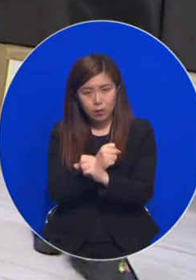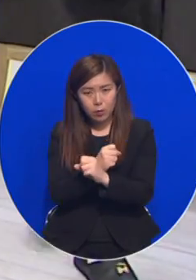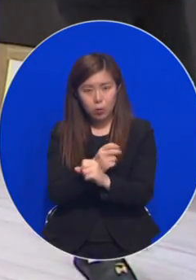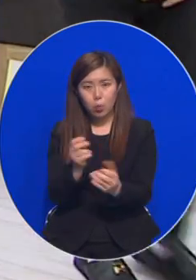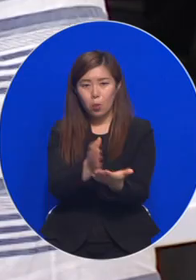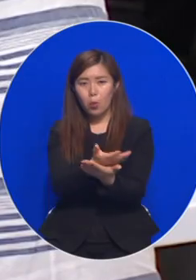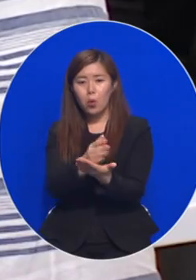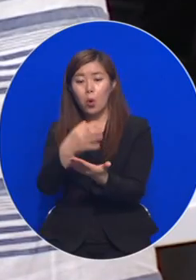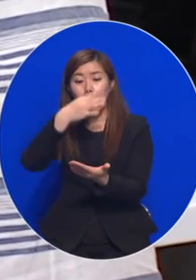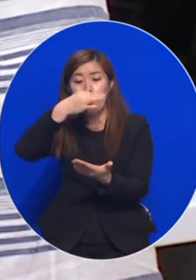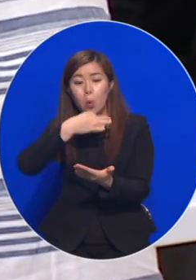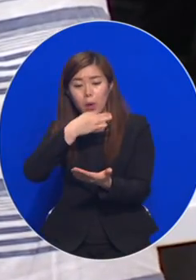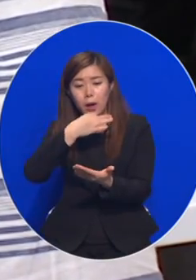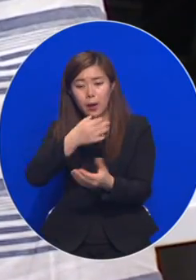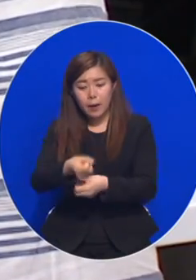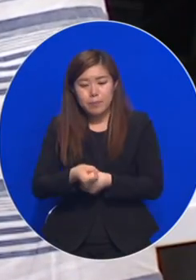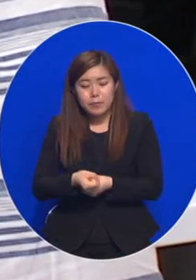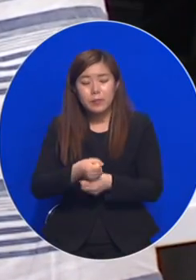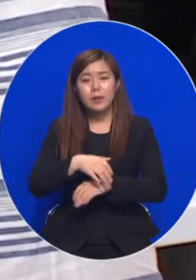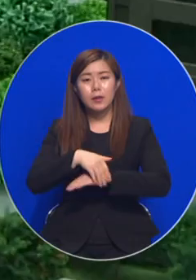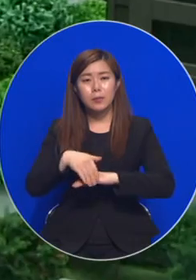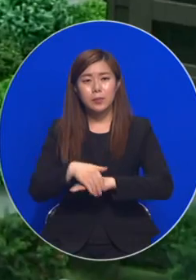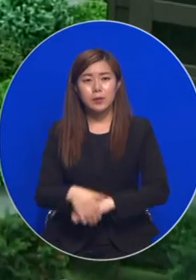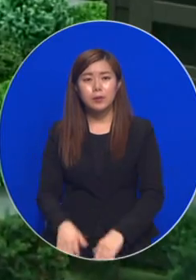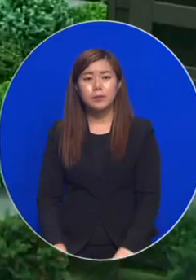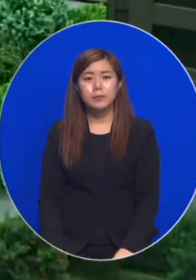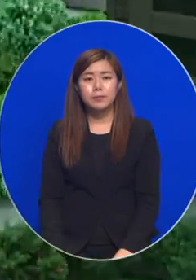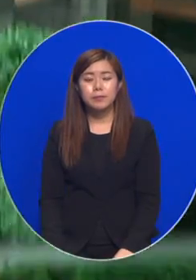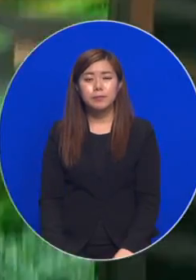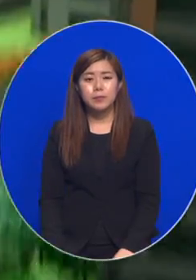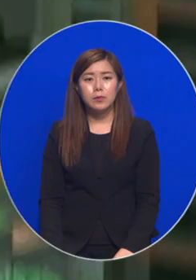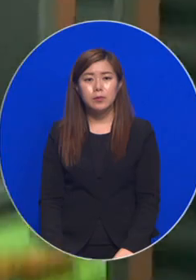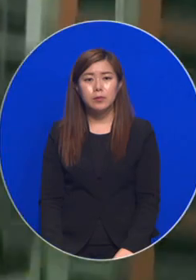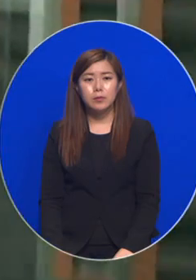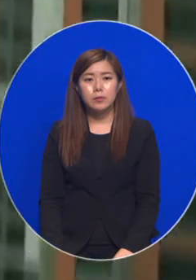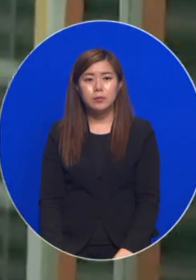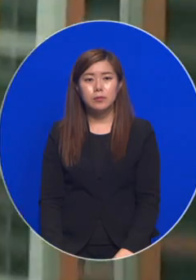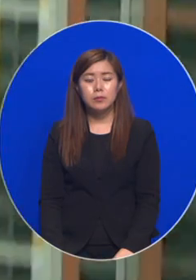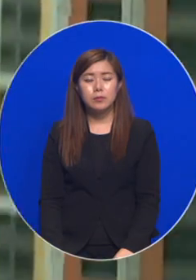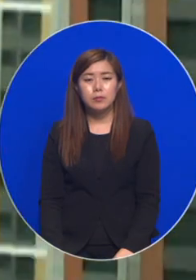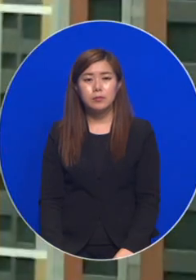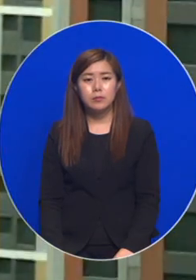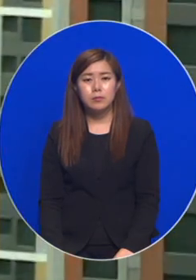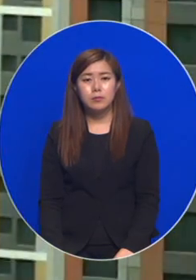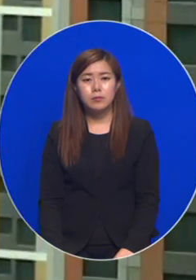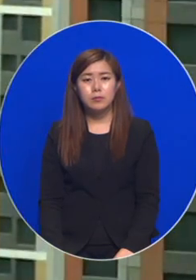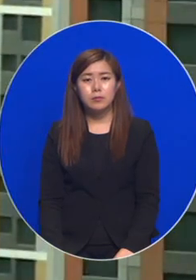최대한 앞당겨 나갈 것이라고 강조했습니다. KTV 이리나입니다.